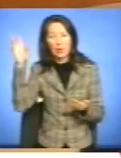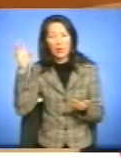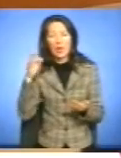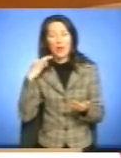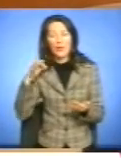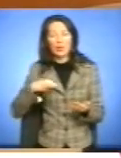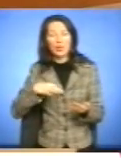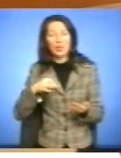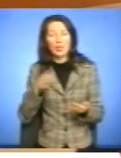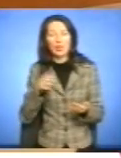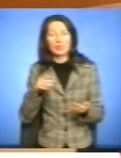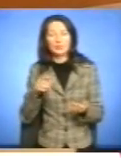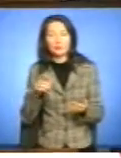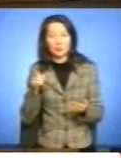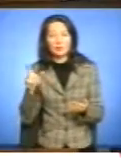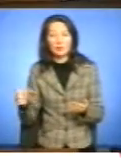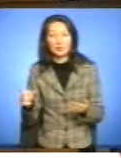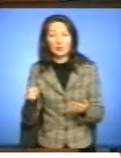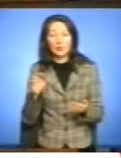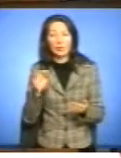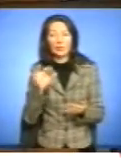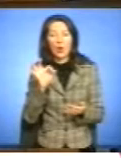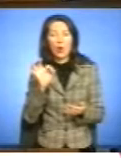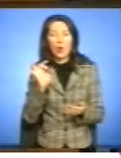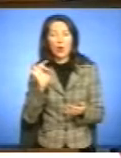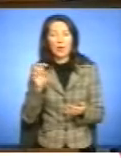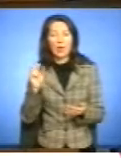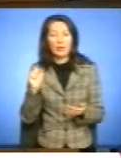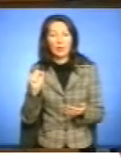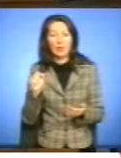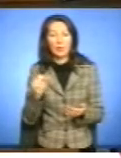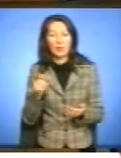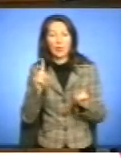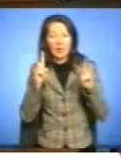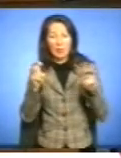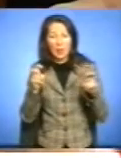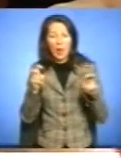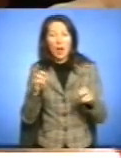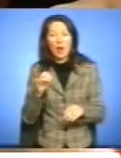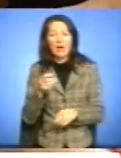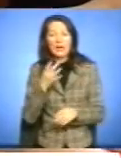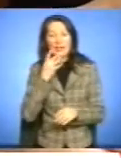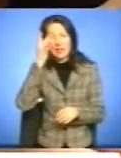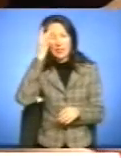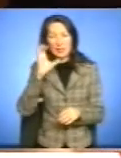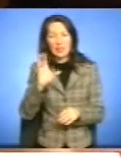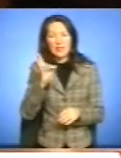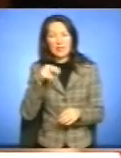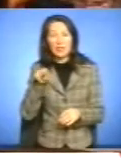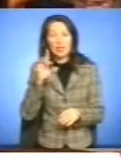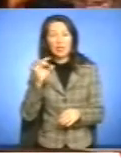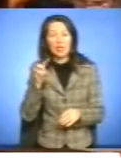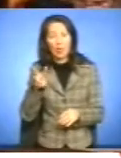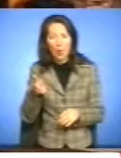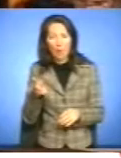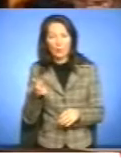і Ніколя Саркозі. Тема роботи Анни Флінте – італійський синдром у контексті сучасних реалій українського суспільства.